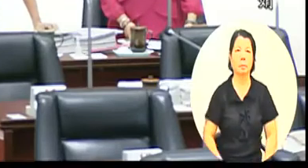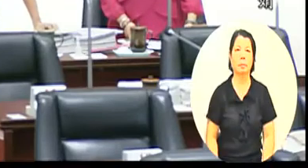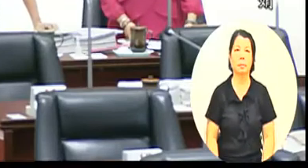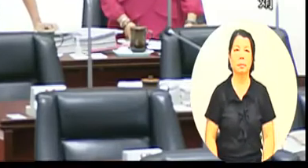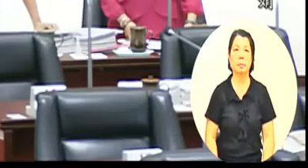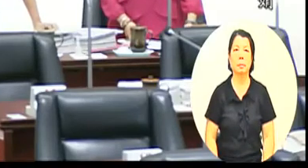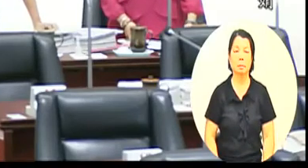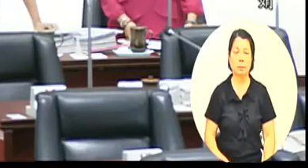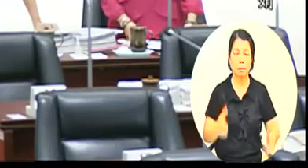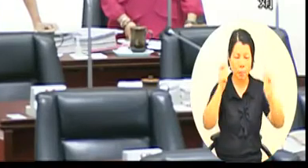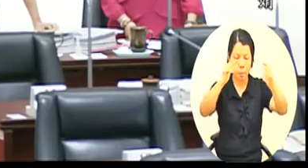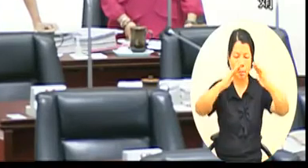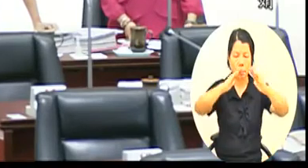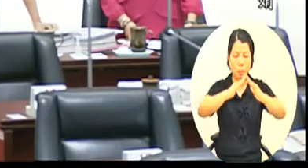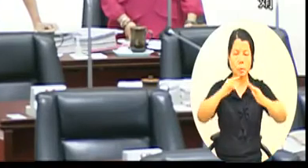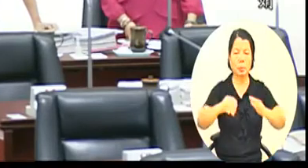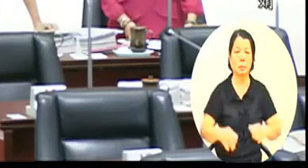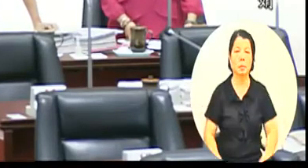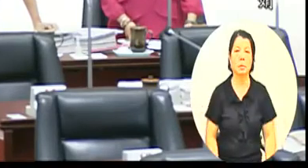信高雄处理